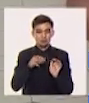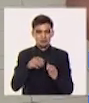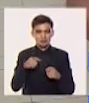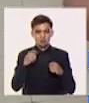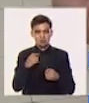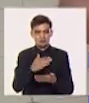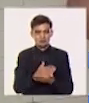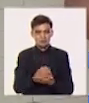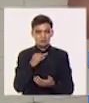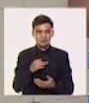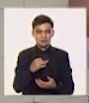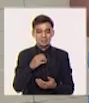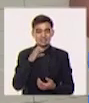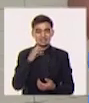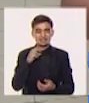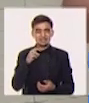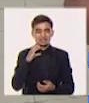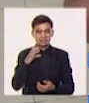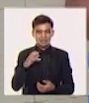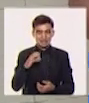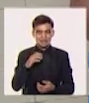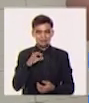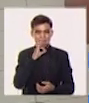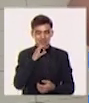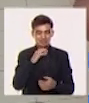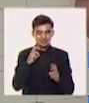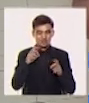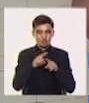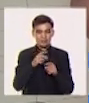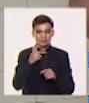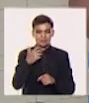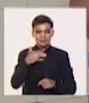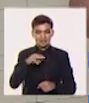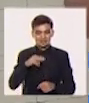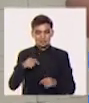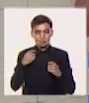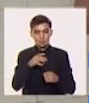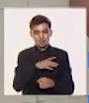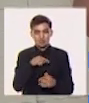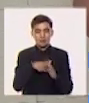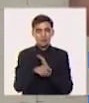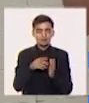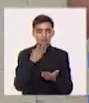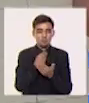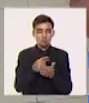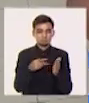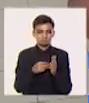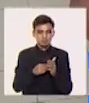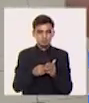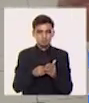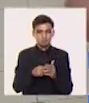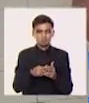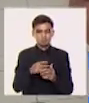сатылып жатыр. Және де С дәрумені мұнда 350 теңгеден сатылып жатса, оған бекітілген шекті